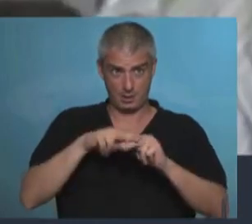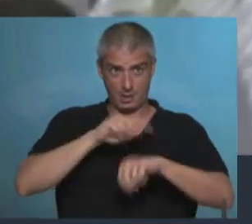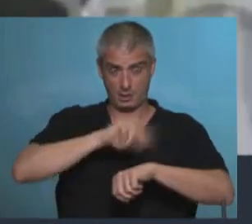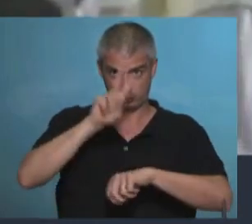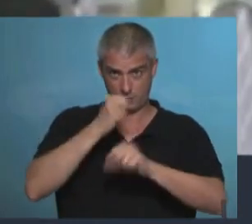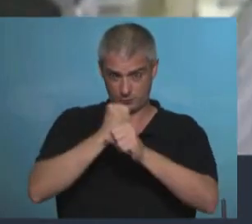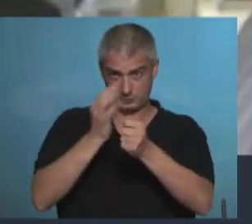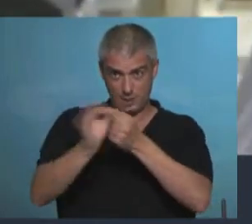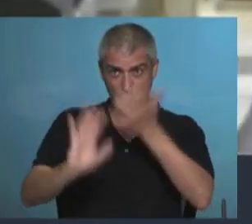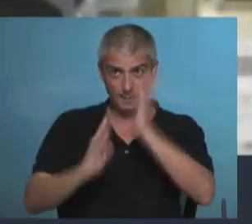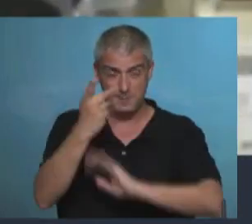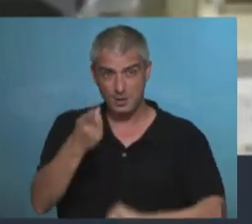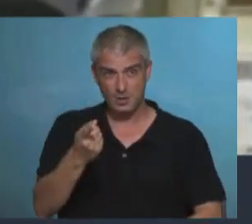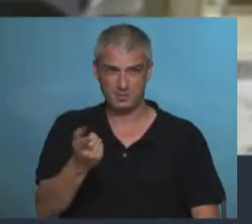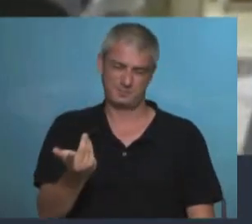הולך לעשות בגוד.